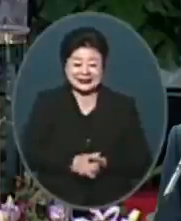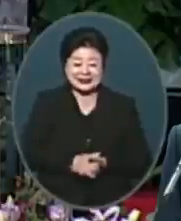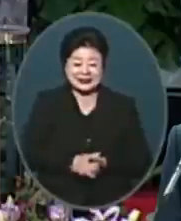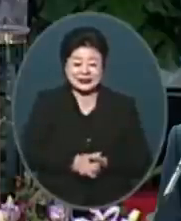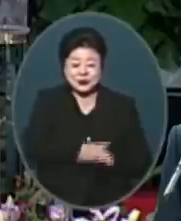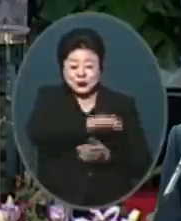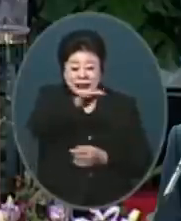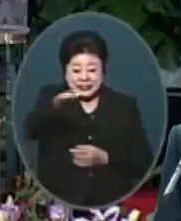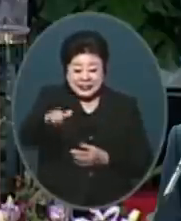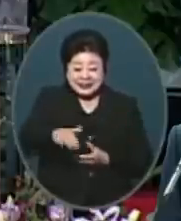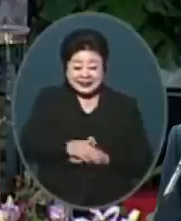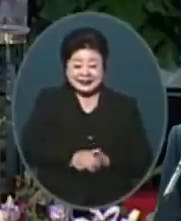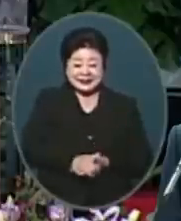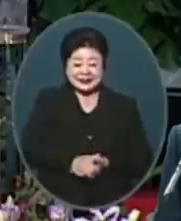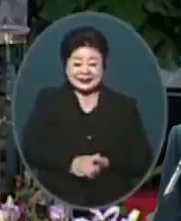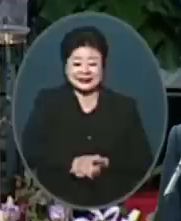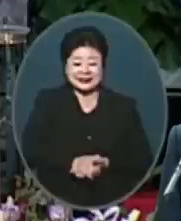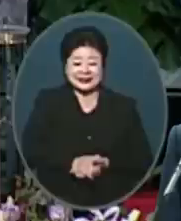우리는